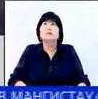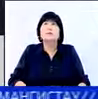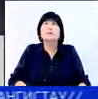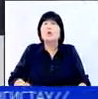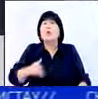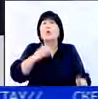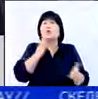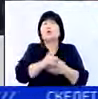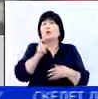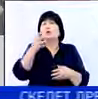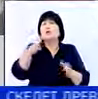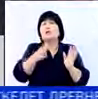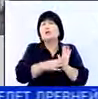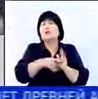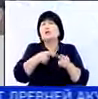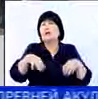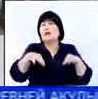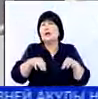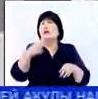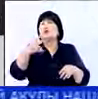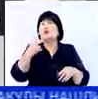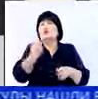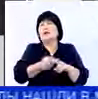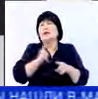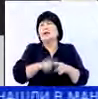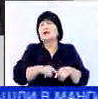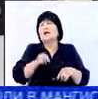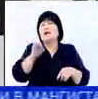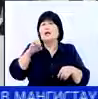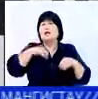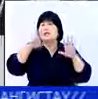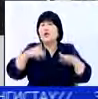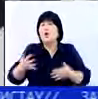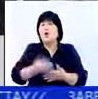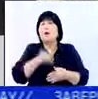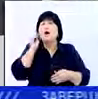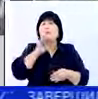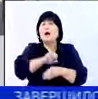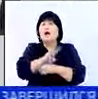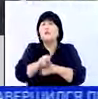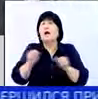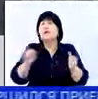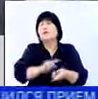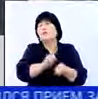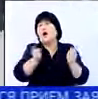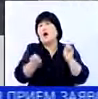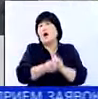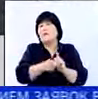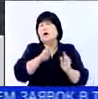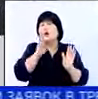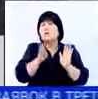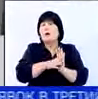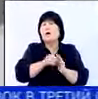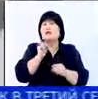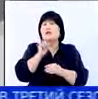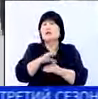У нас есть 139 единиц техники, 42 из них снегоуборочные. Поливальные машины к зиме переоборудовали под